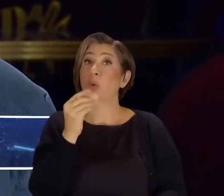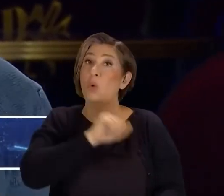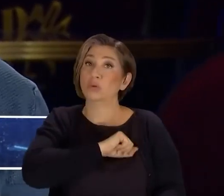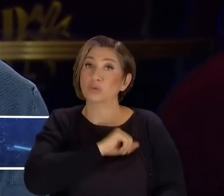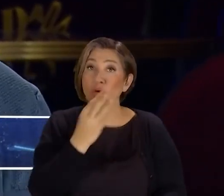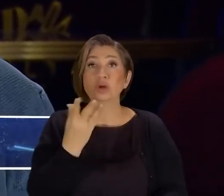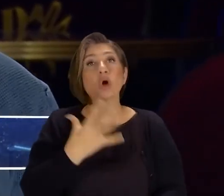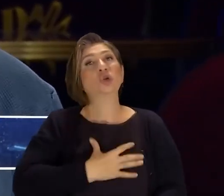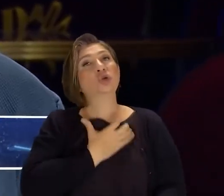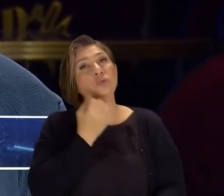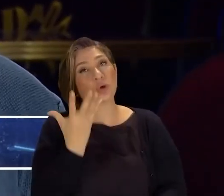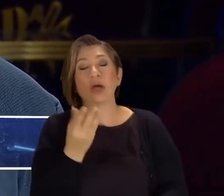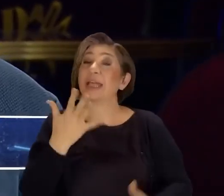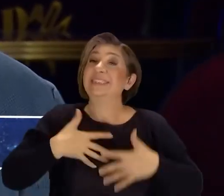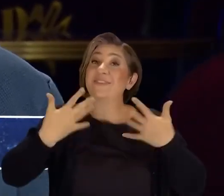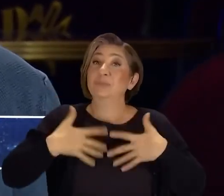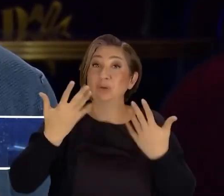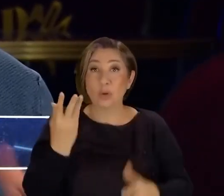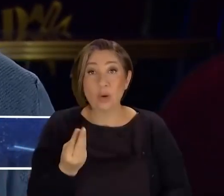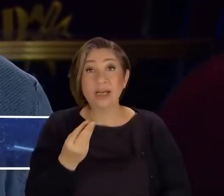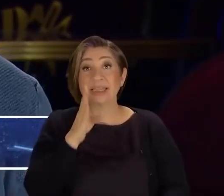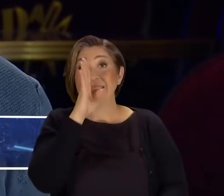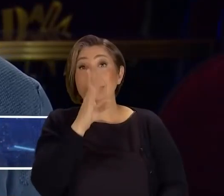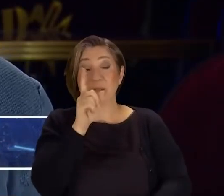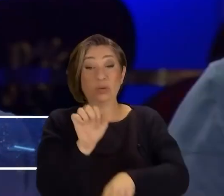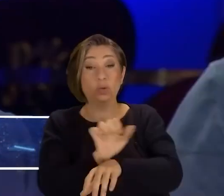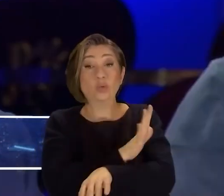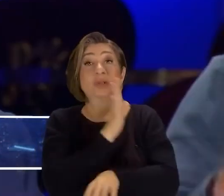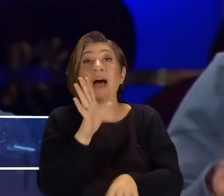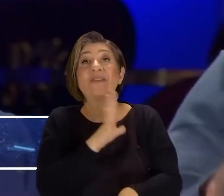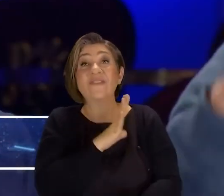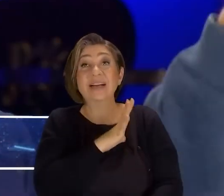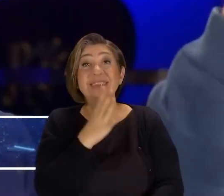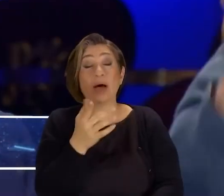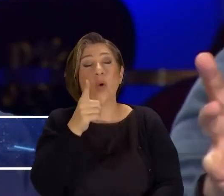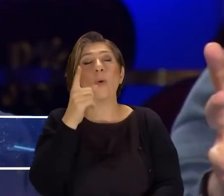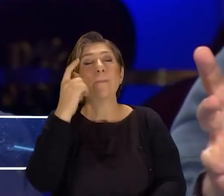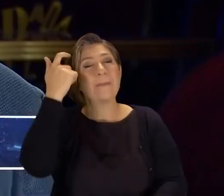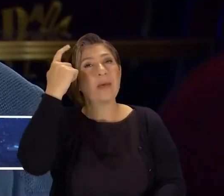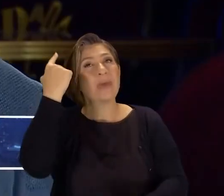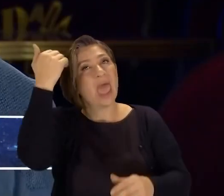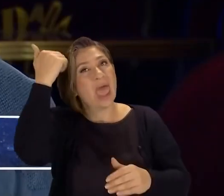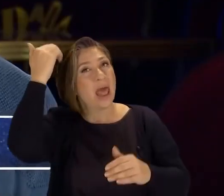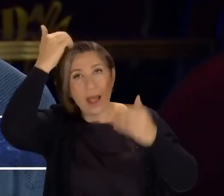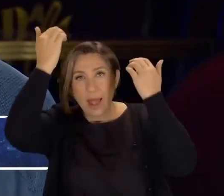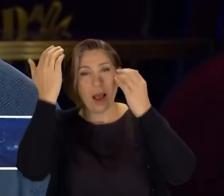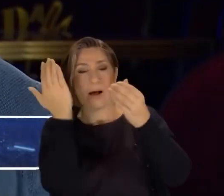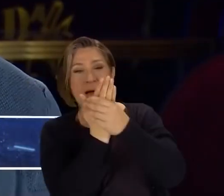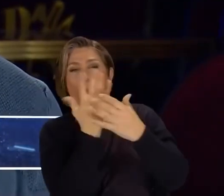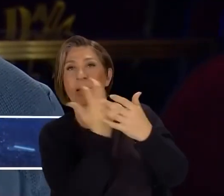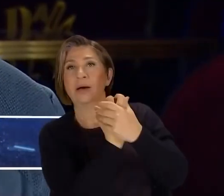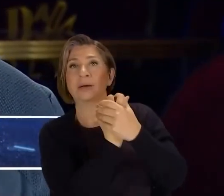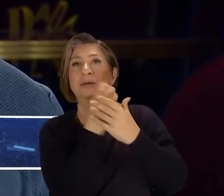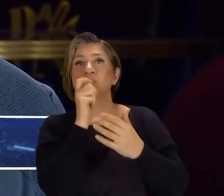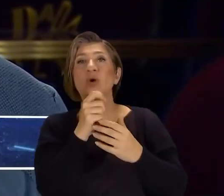oluyor, ya üzülmüş oluyor, ya işte sevinmiş oluyor. Ciddi bir duygusal patlama yaşadığında beyin onu bir yere kaydediyor. Geri